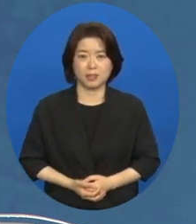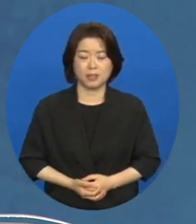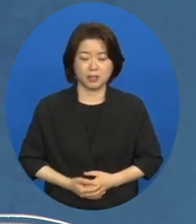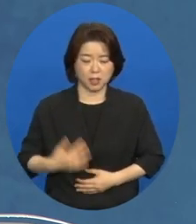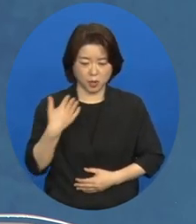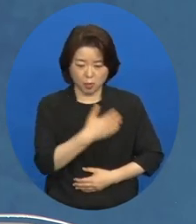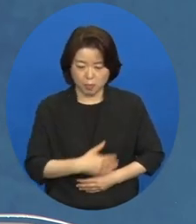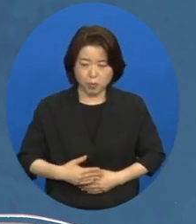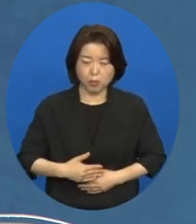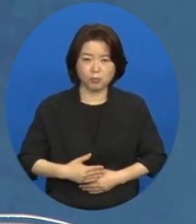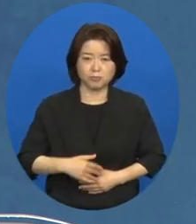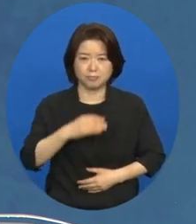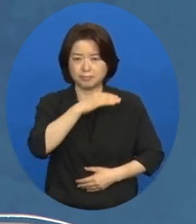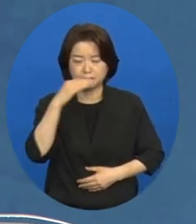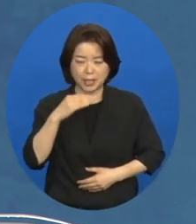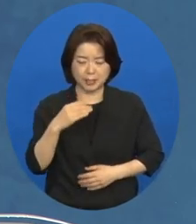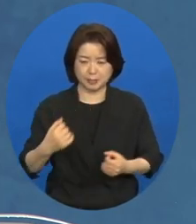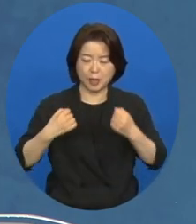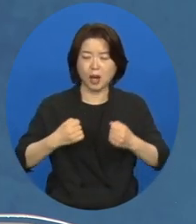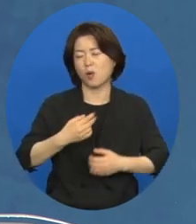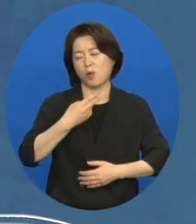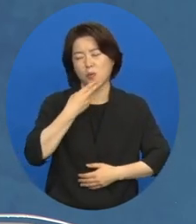멀쩡한 곳이 없었을 겁니다.